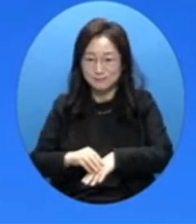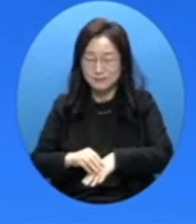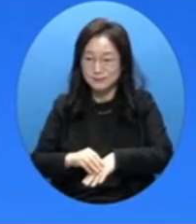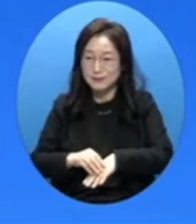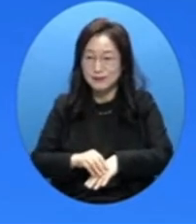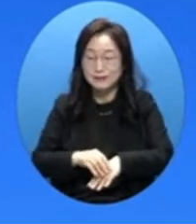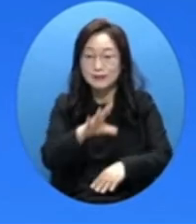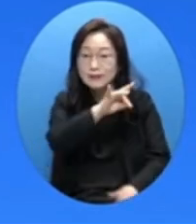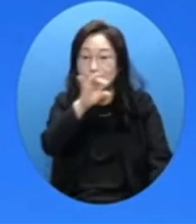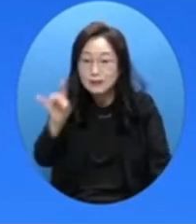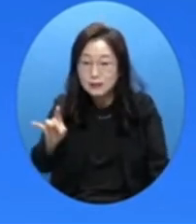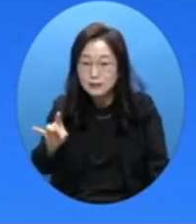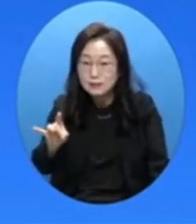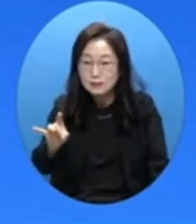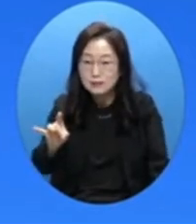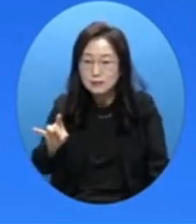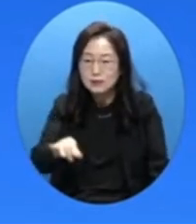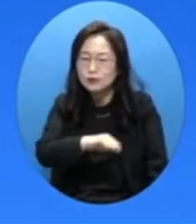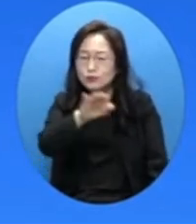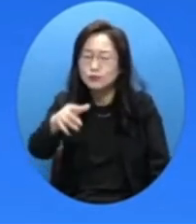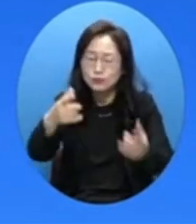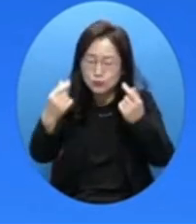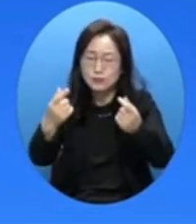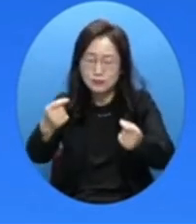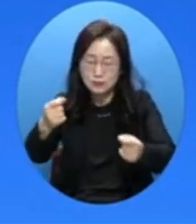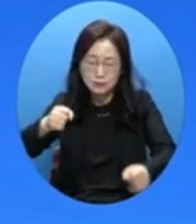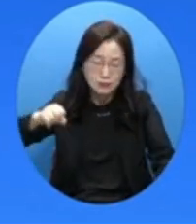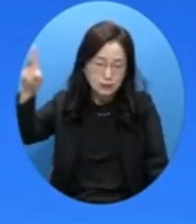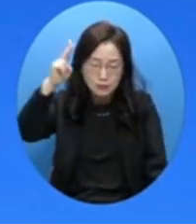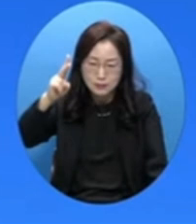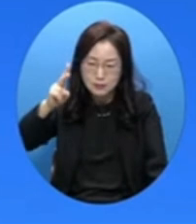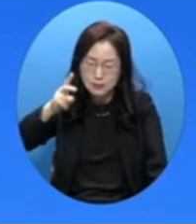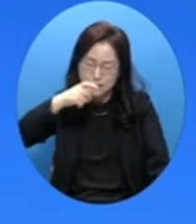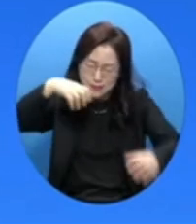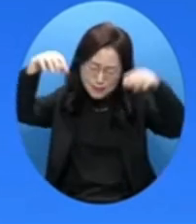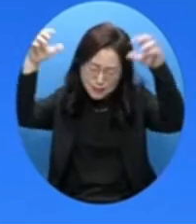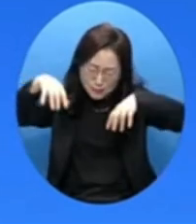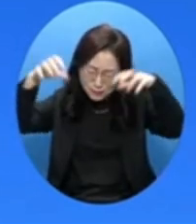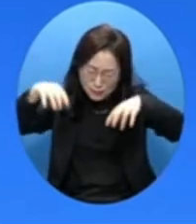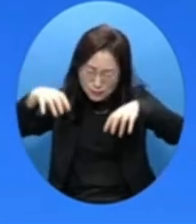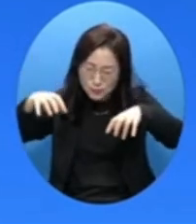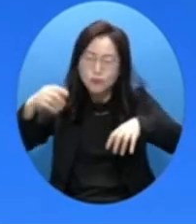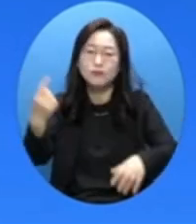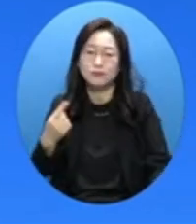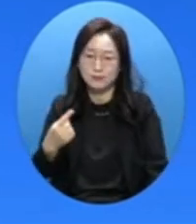때때로 인생의 폭우가 예고 없이 쏟아집니다. 우리가